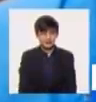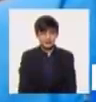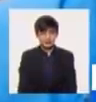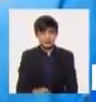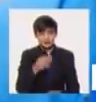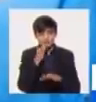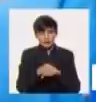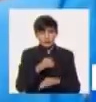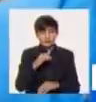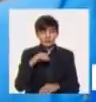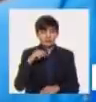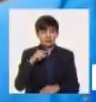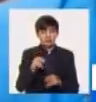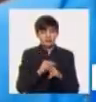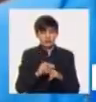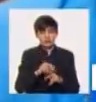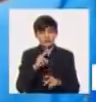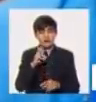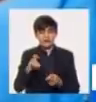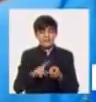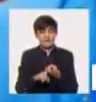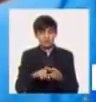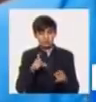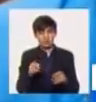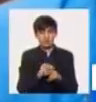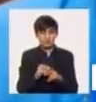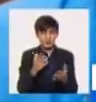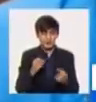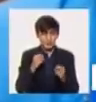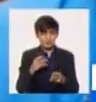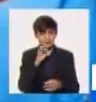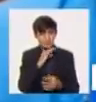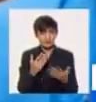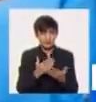Скажите, пожалуйста, чем и как у нас лечат пациентов с коронавирусом в стационарах?